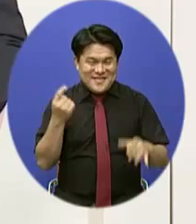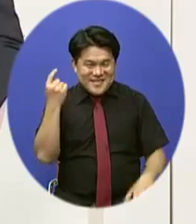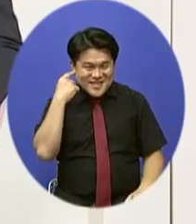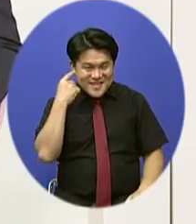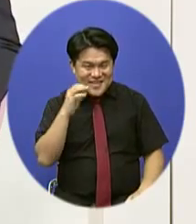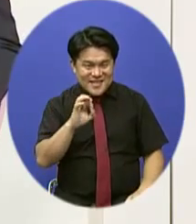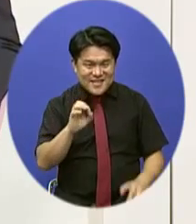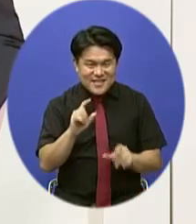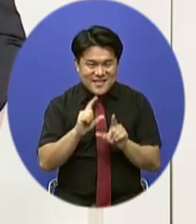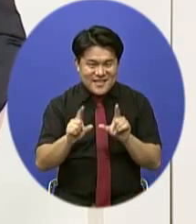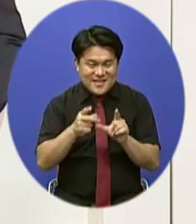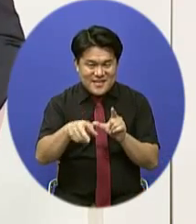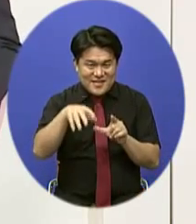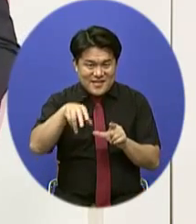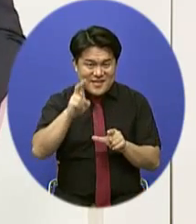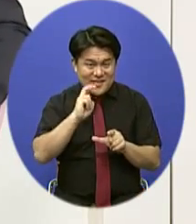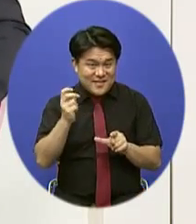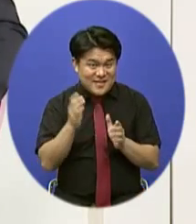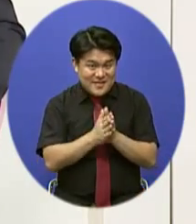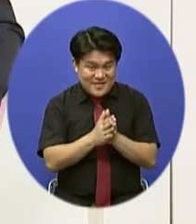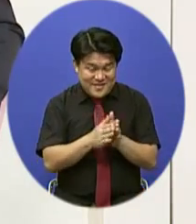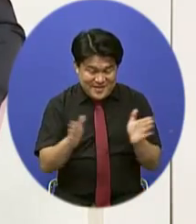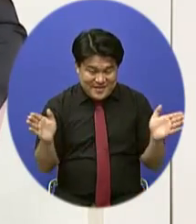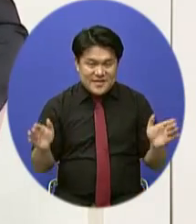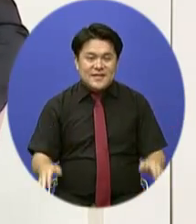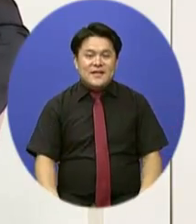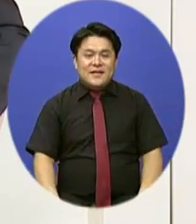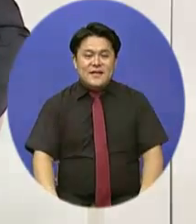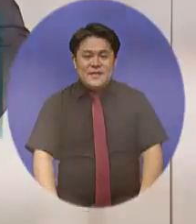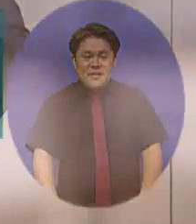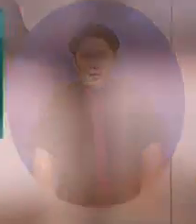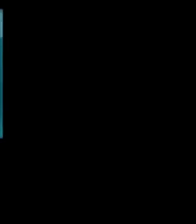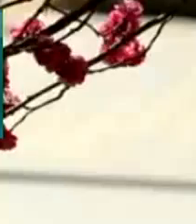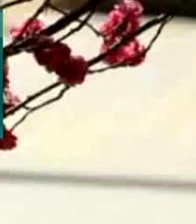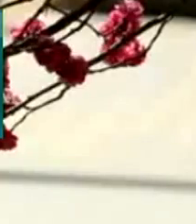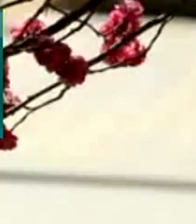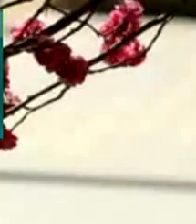네. 안동역에서 음악 주세요.